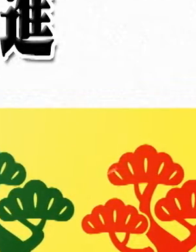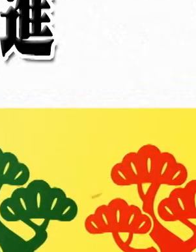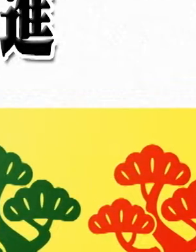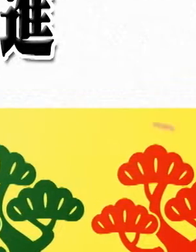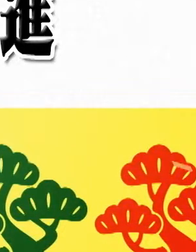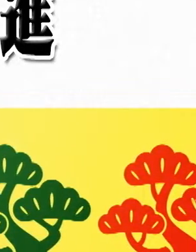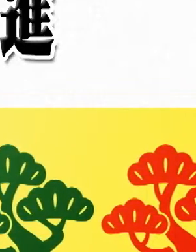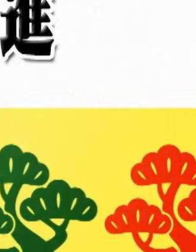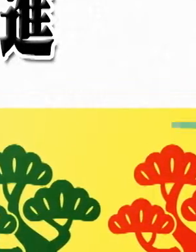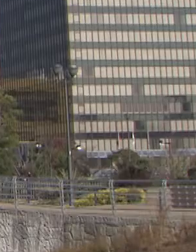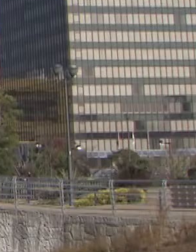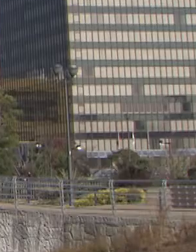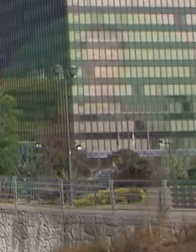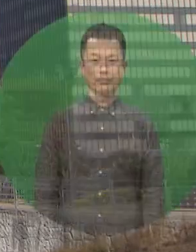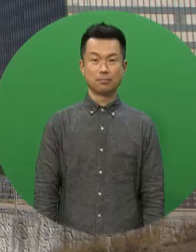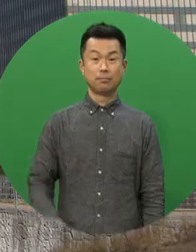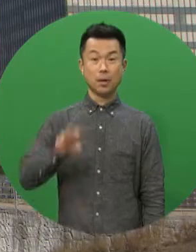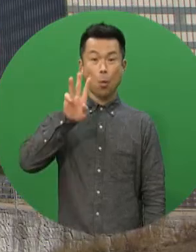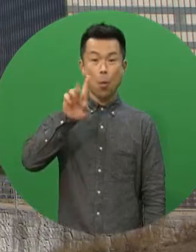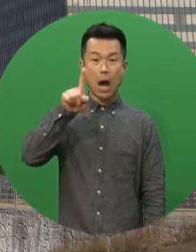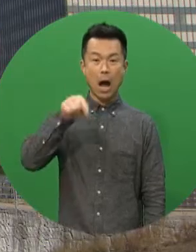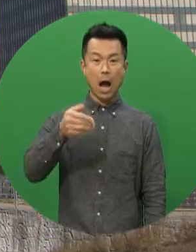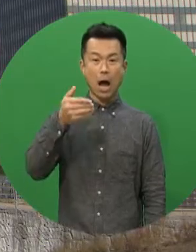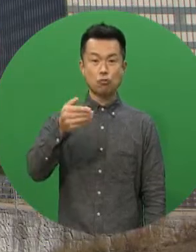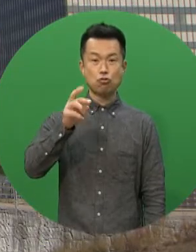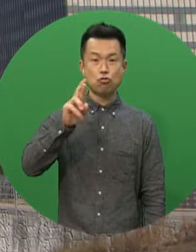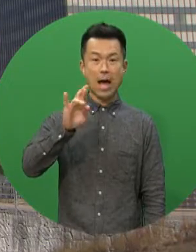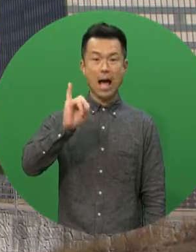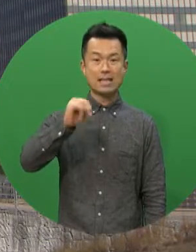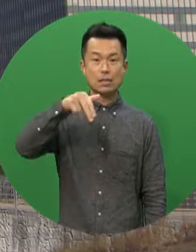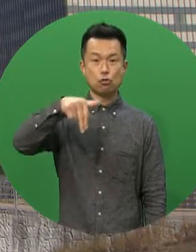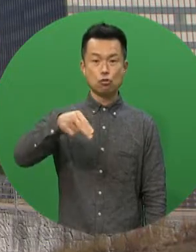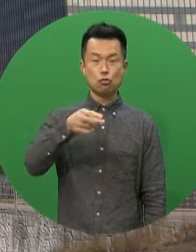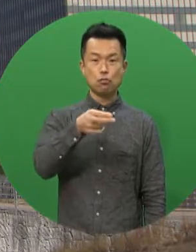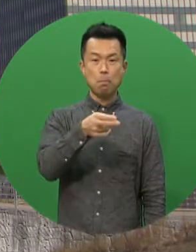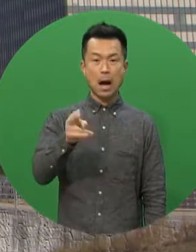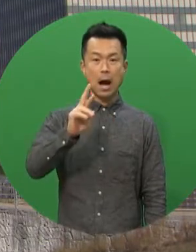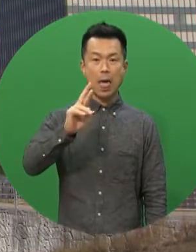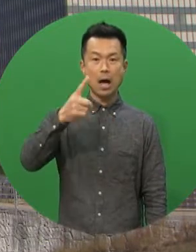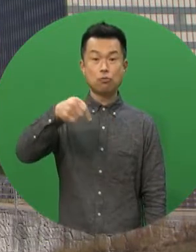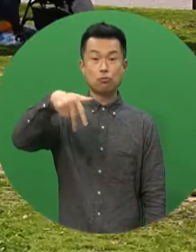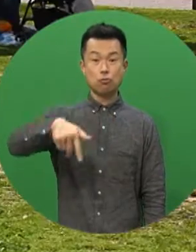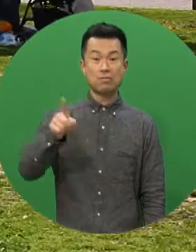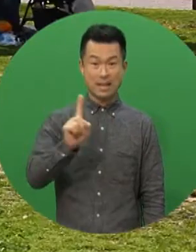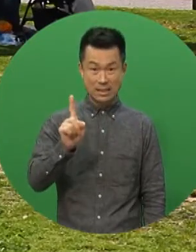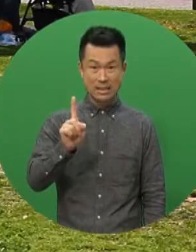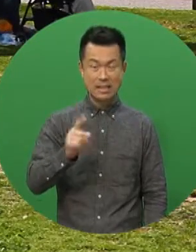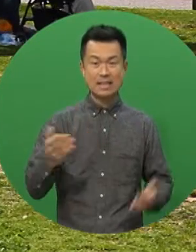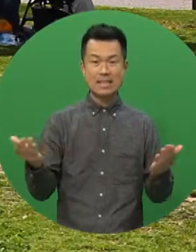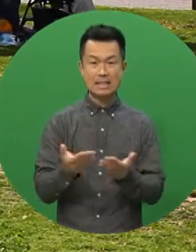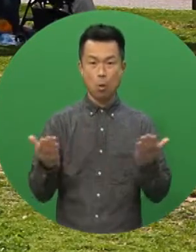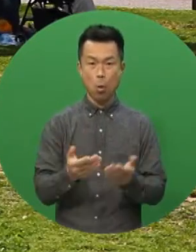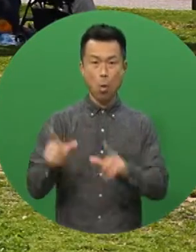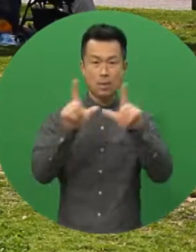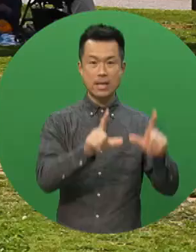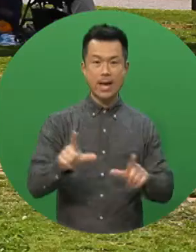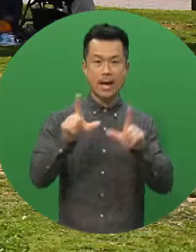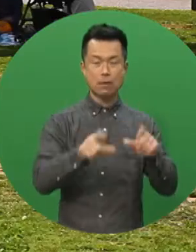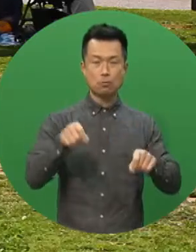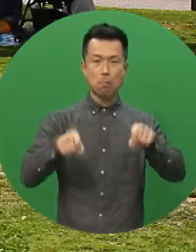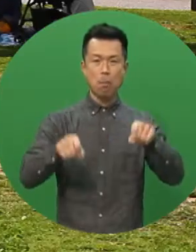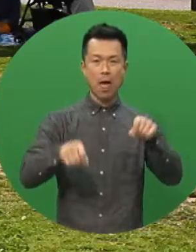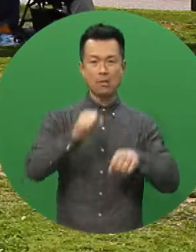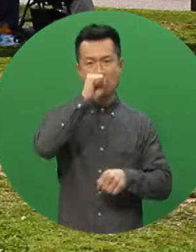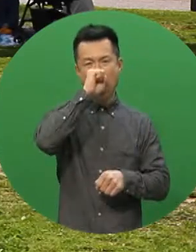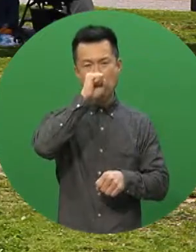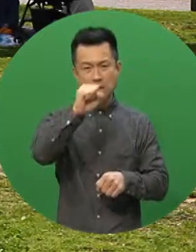進。ワークライフバランスとは、仕事と生活の調和をとり、その両方を充実させる